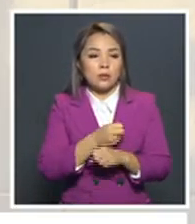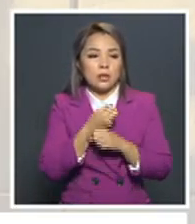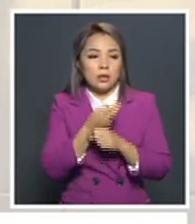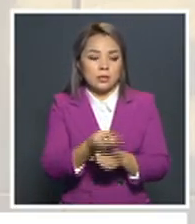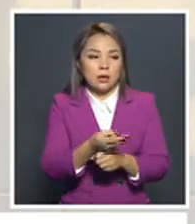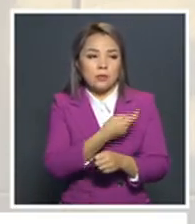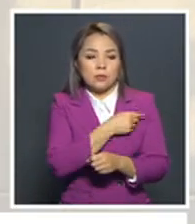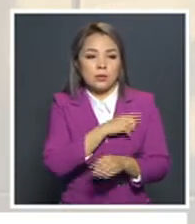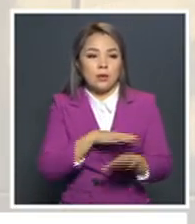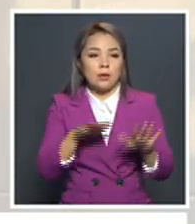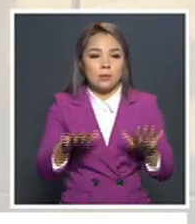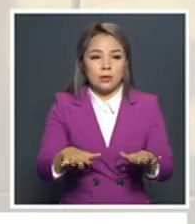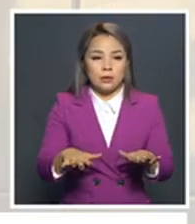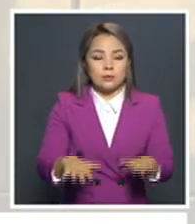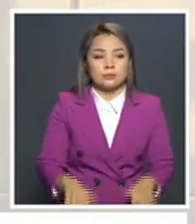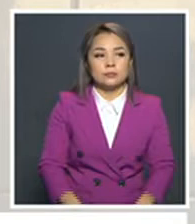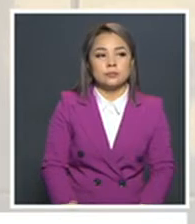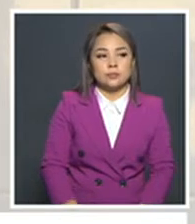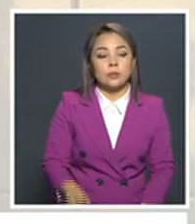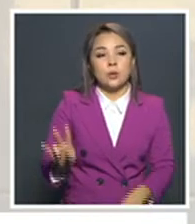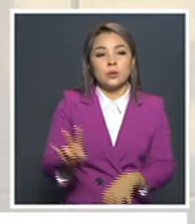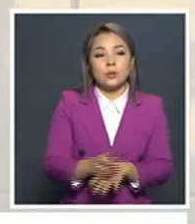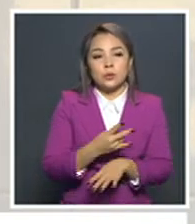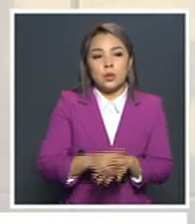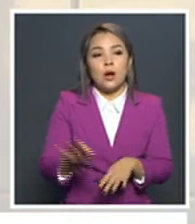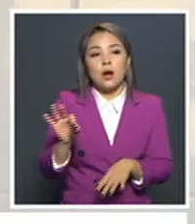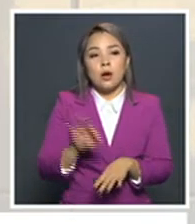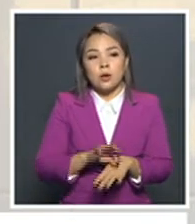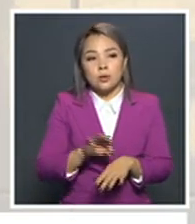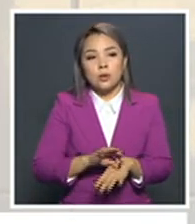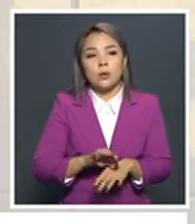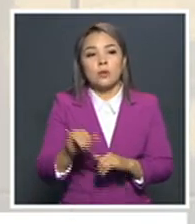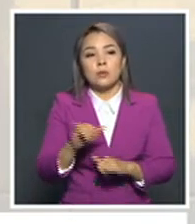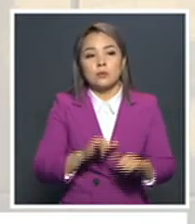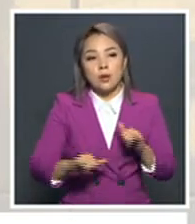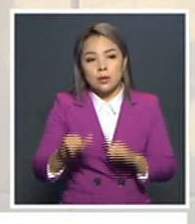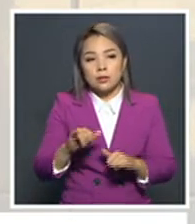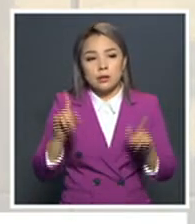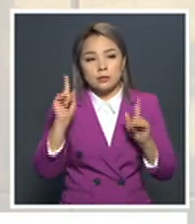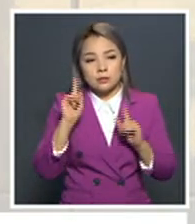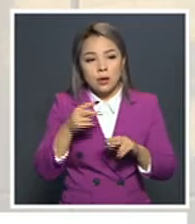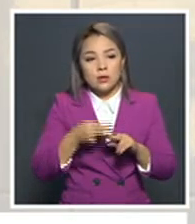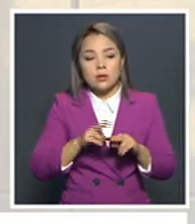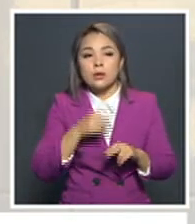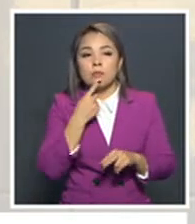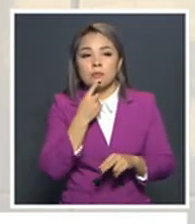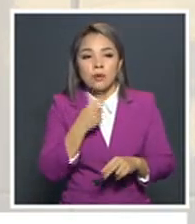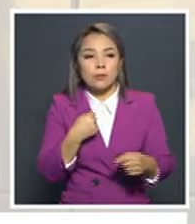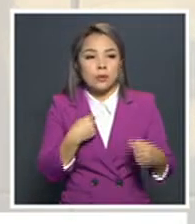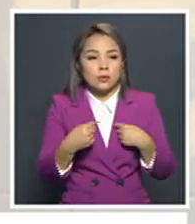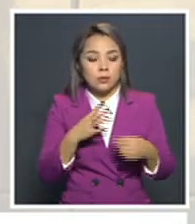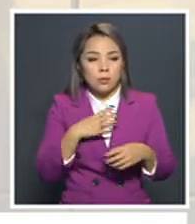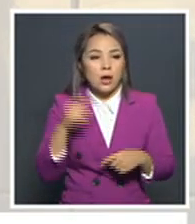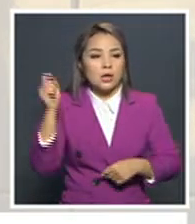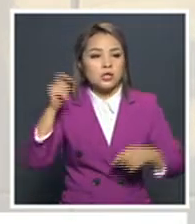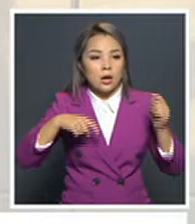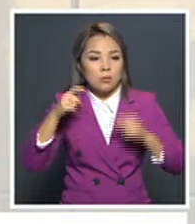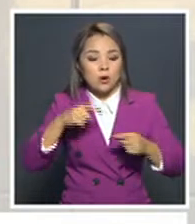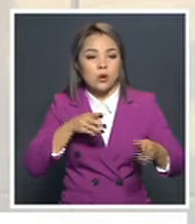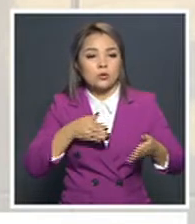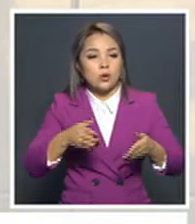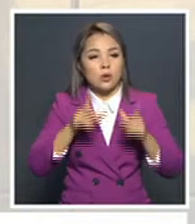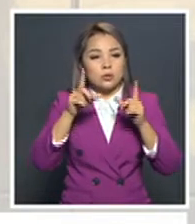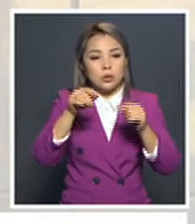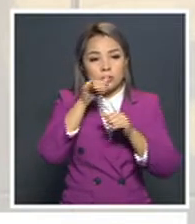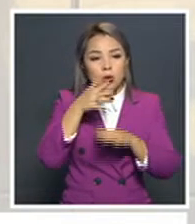Жол қатынасы қиын, біз түнде ауырып қалғанда неде біз қиналып шаққа жеткіземіз. Жаңбырлы күндері болшым кәдімгідей жол жоқ болады. 10